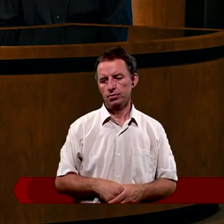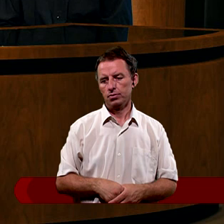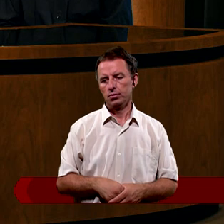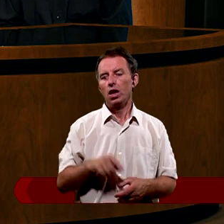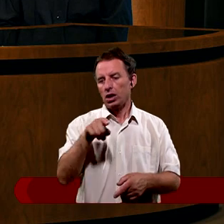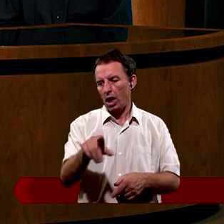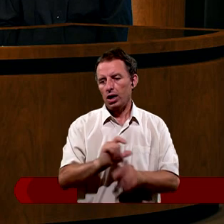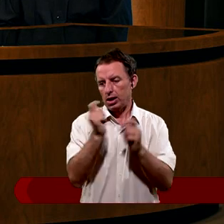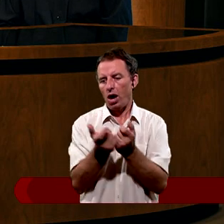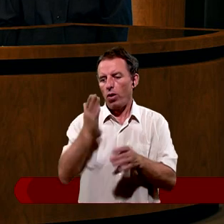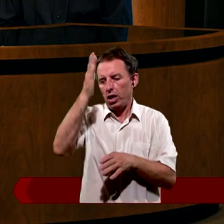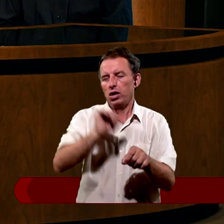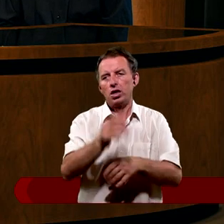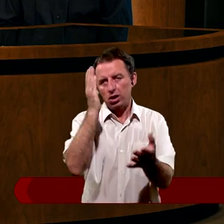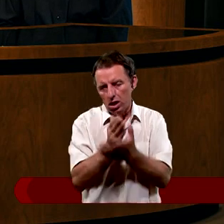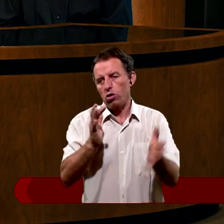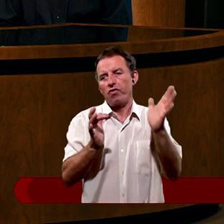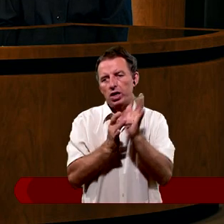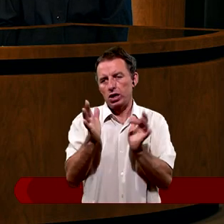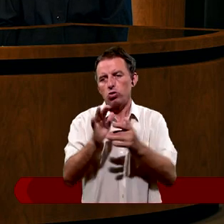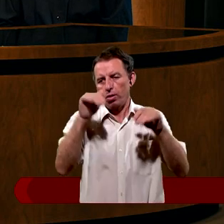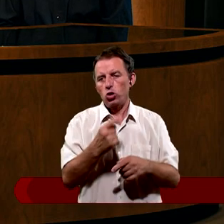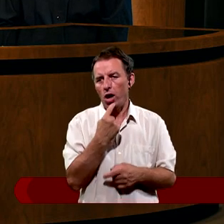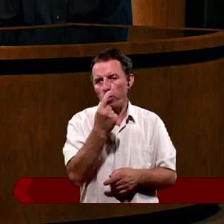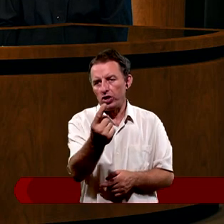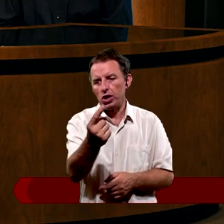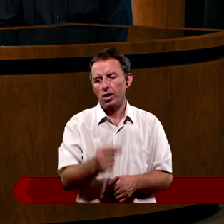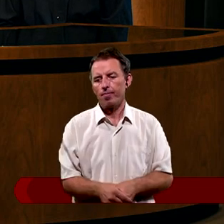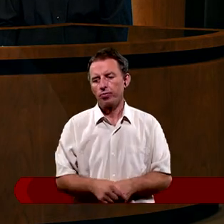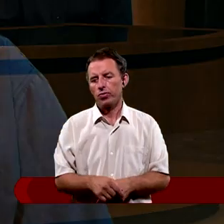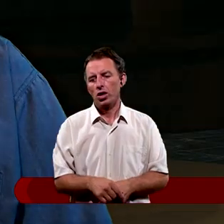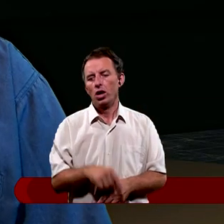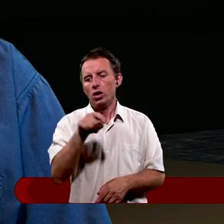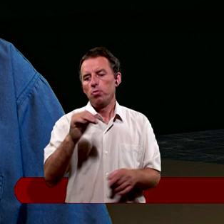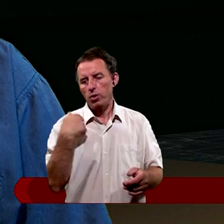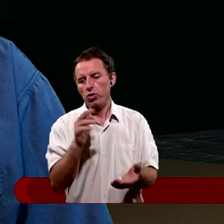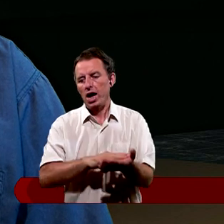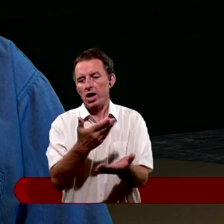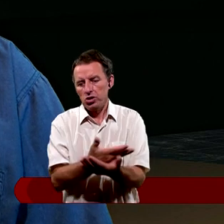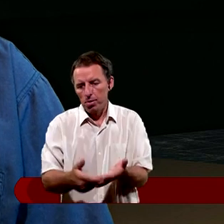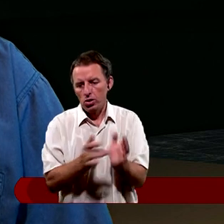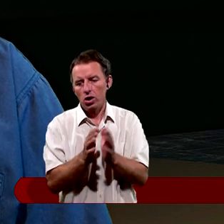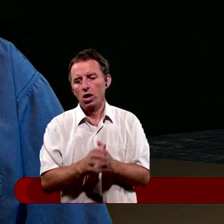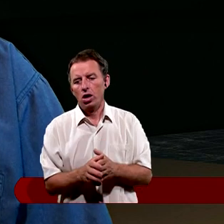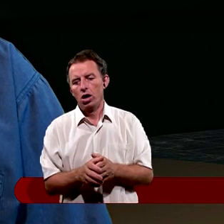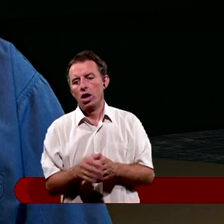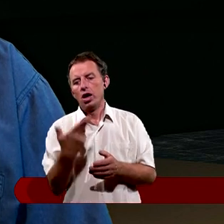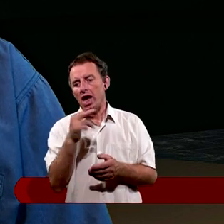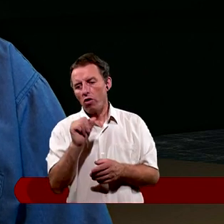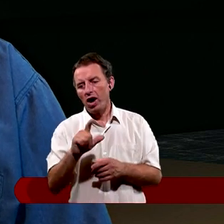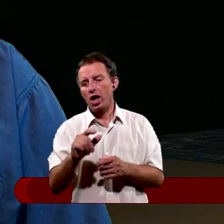Czyli cała nadzieja jest tylko w Chrystusie, można powiedzieć. I kiedy On był tu na ziemi, to negowano